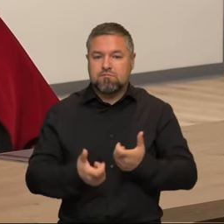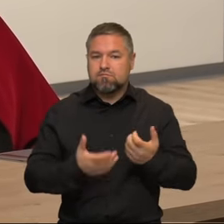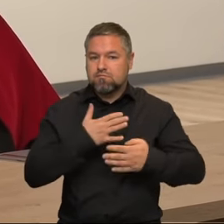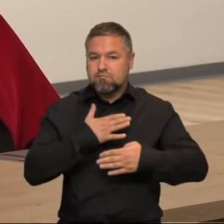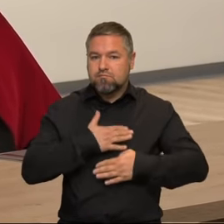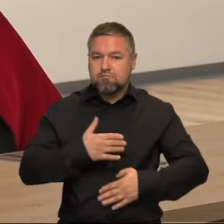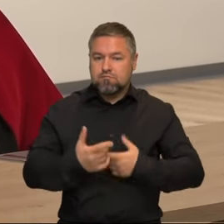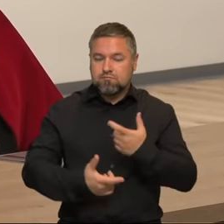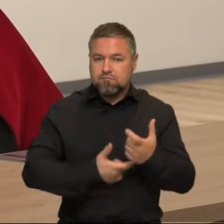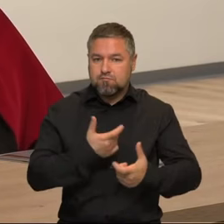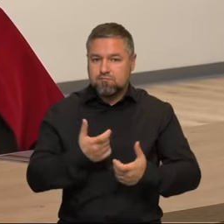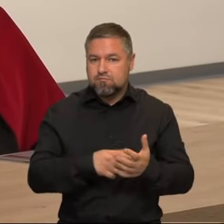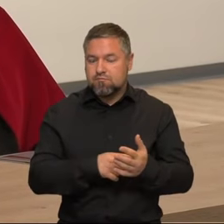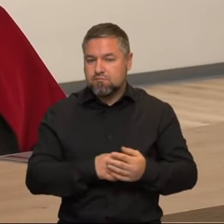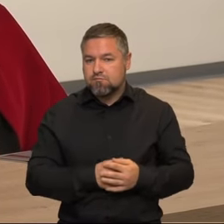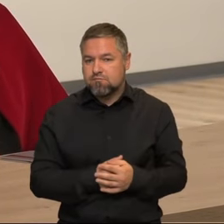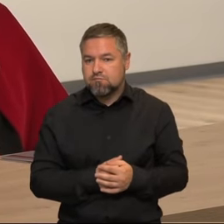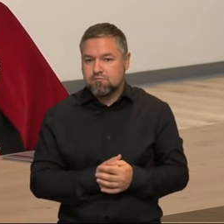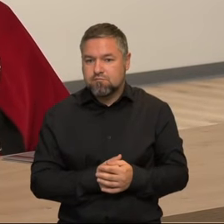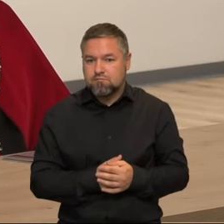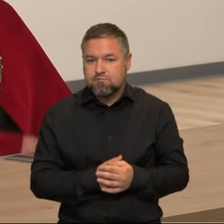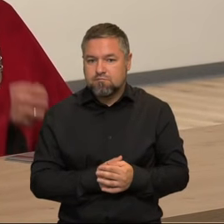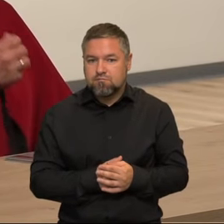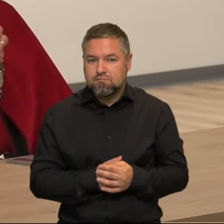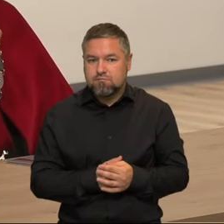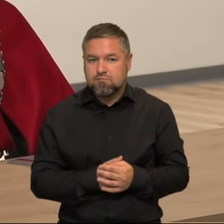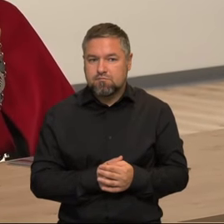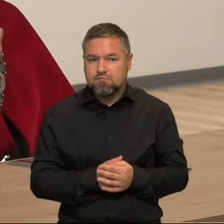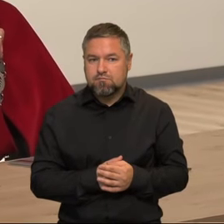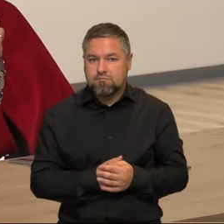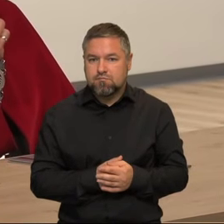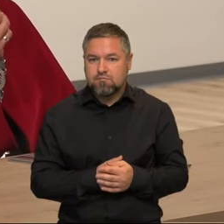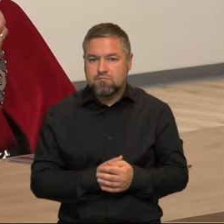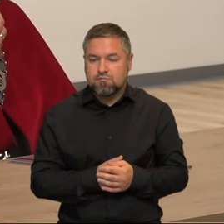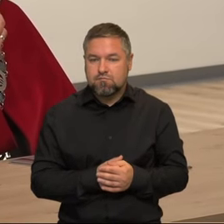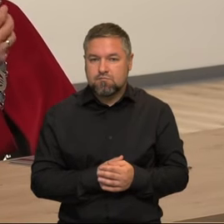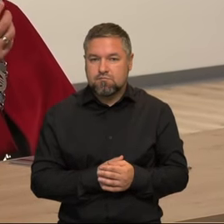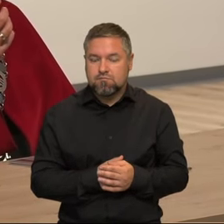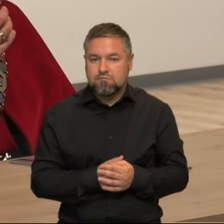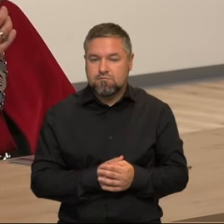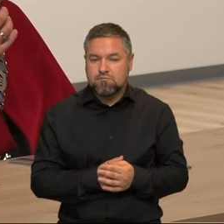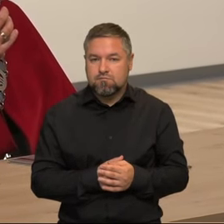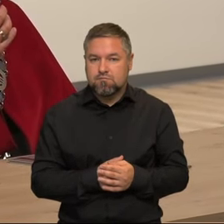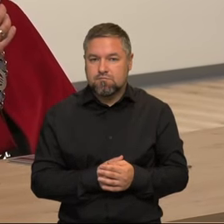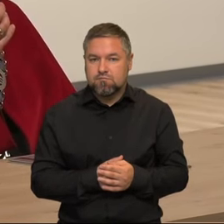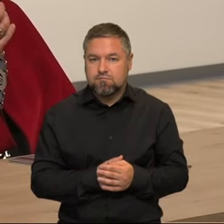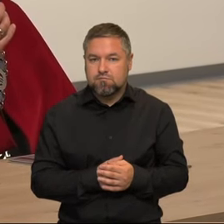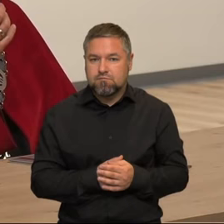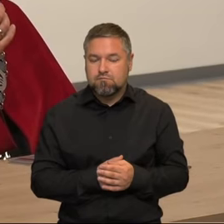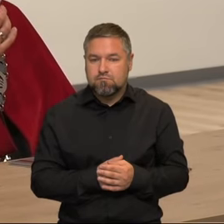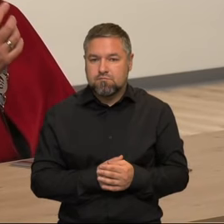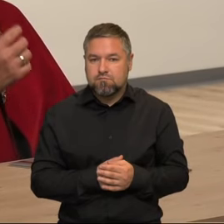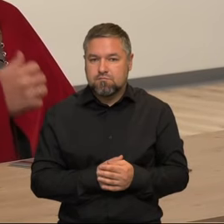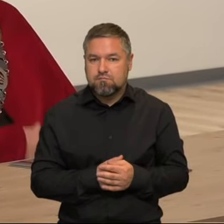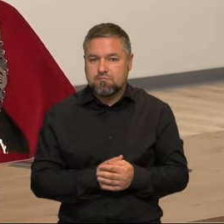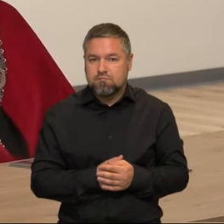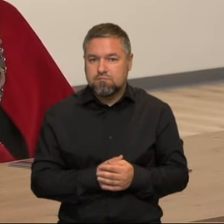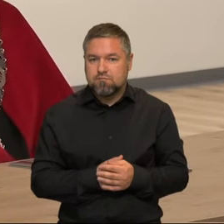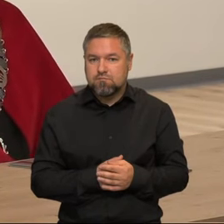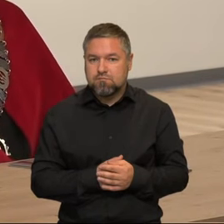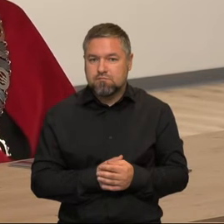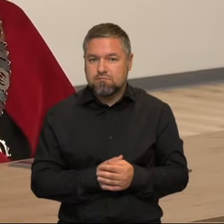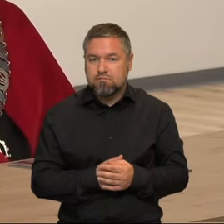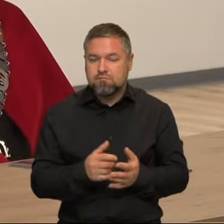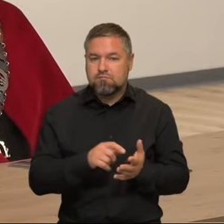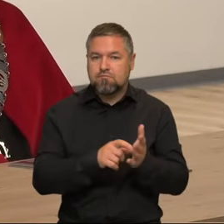przyjemność uroczyście otworzyć 2 tygodnie temu. Bardzo się cieszę, że wszystkie ważne wydarzenia dla naszej uczelni odbywać się będą odtąd w